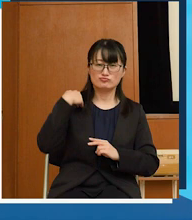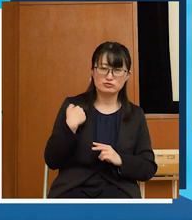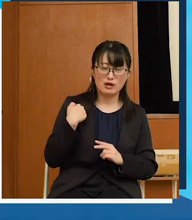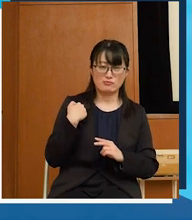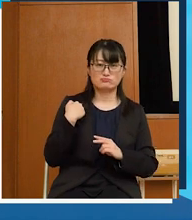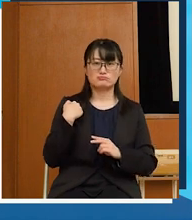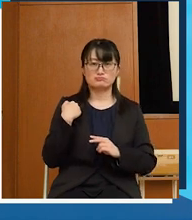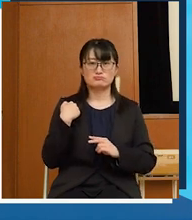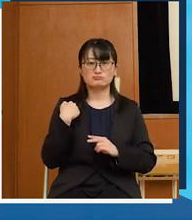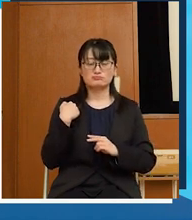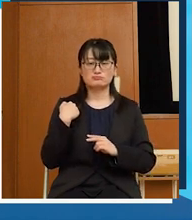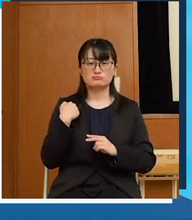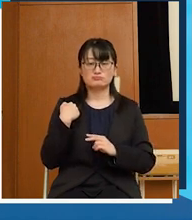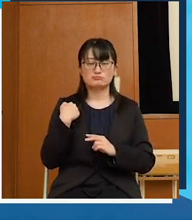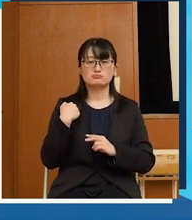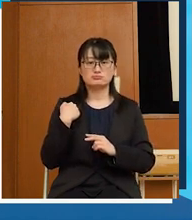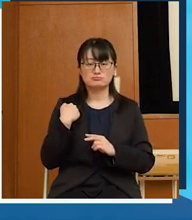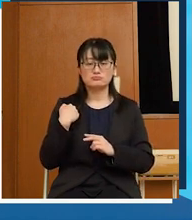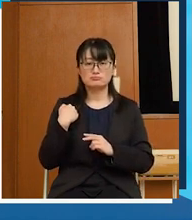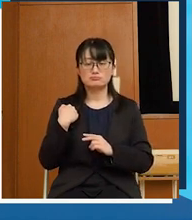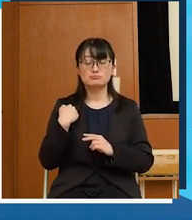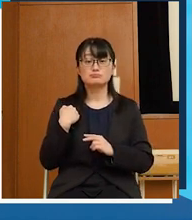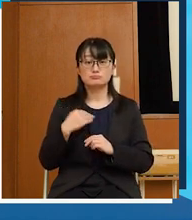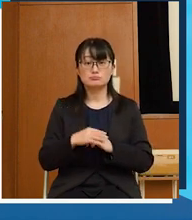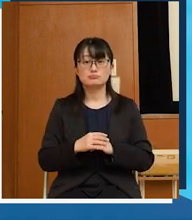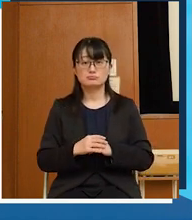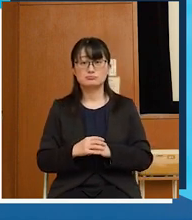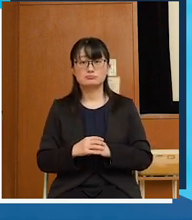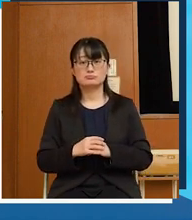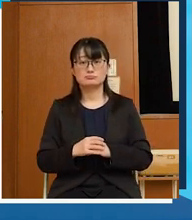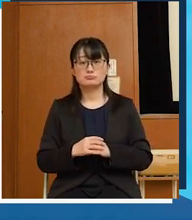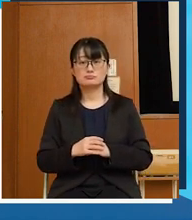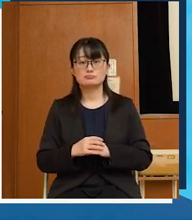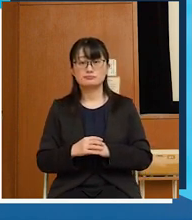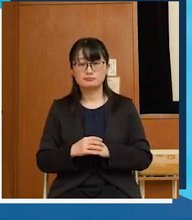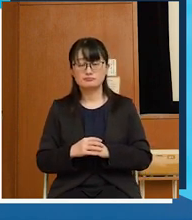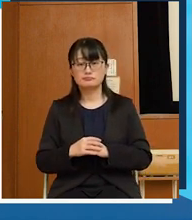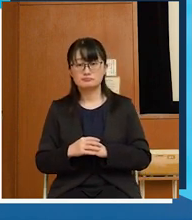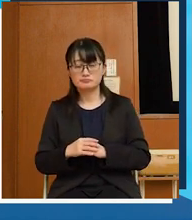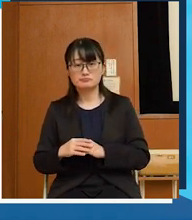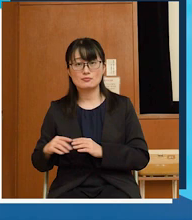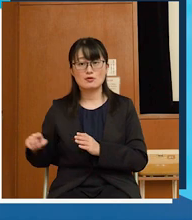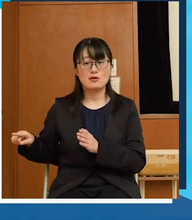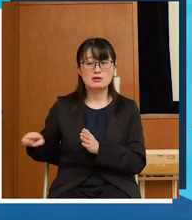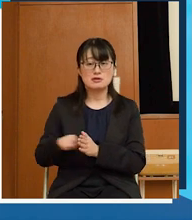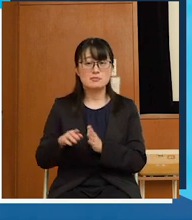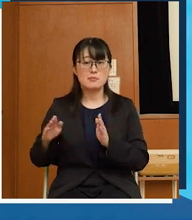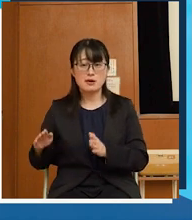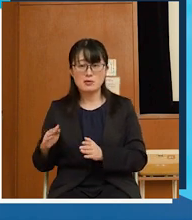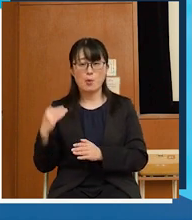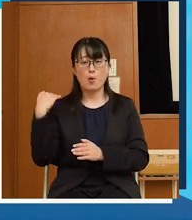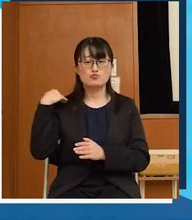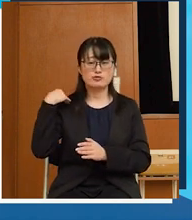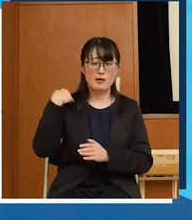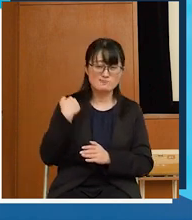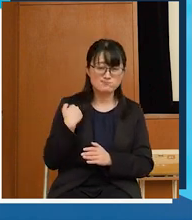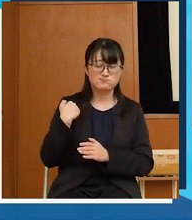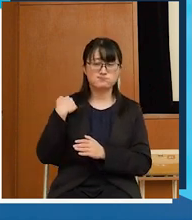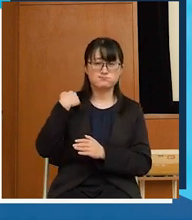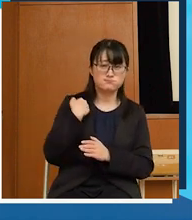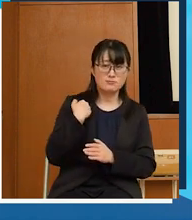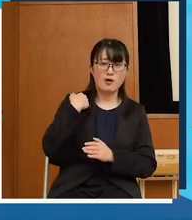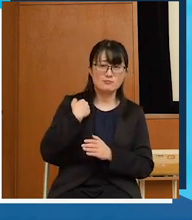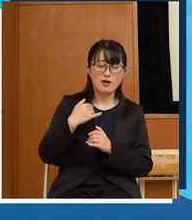まで沖縄に負担をえ強い続けてきた県民からすれば強いられ続けてきた